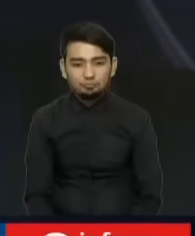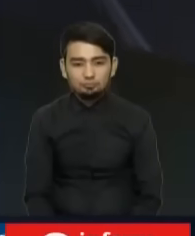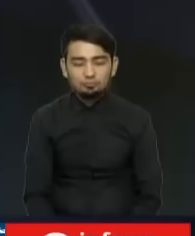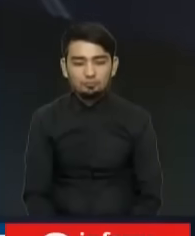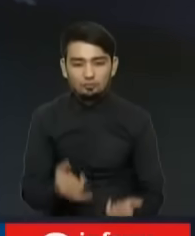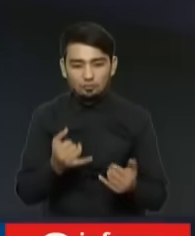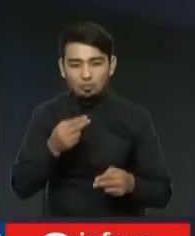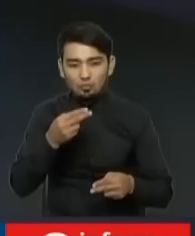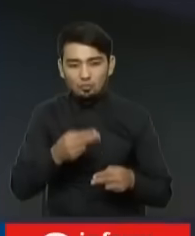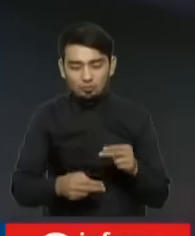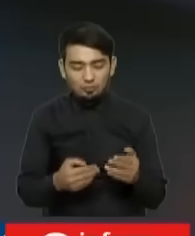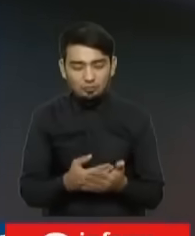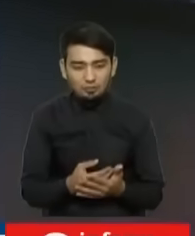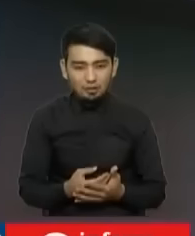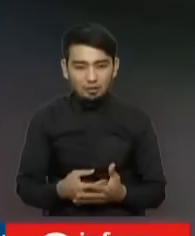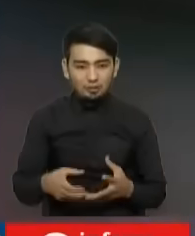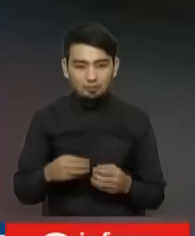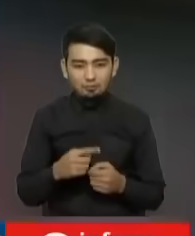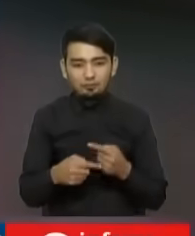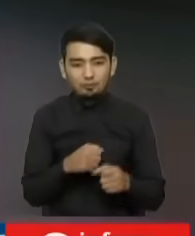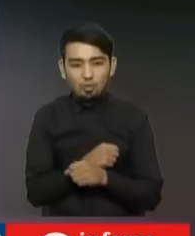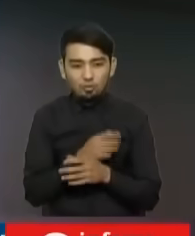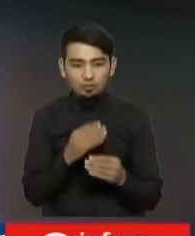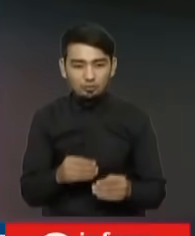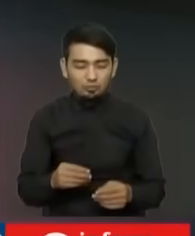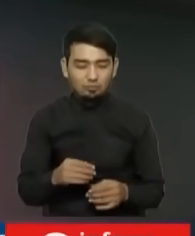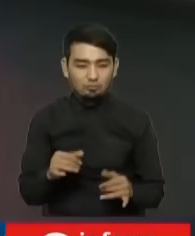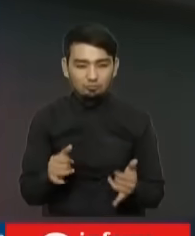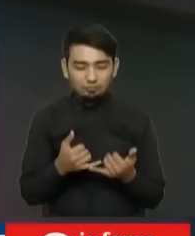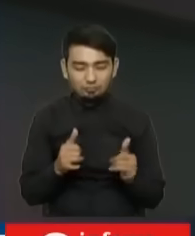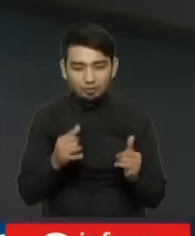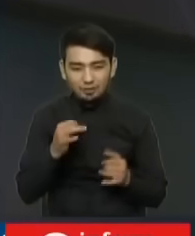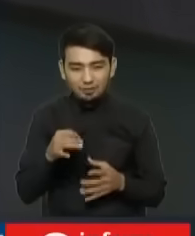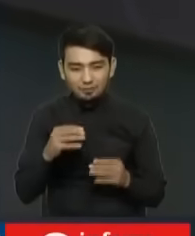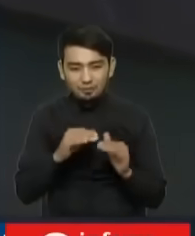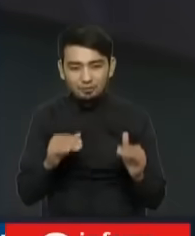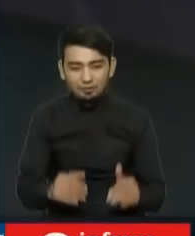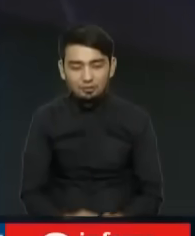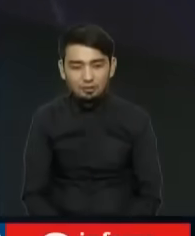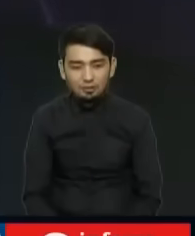Жұмаңға келіп түскен ақпарат легі осындай. Алдағы демалыс күндеріңіз сәтті өтсін. Аман сау болыңыздар.